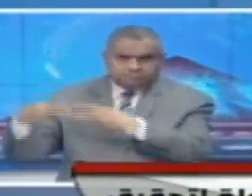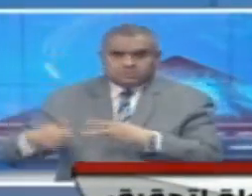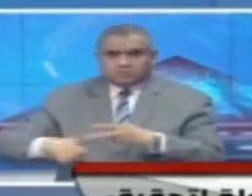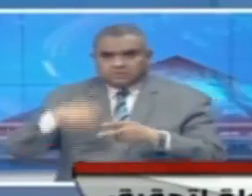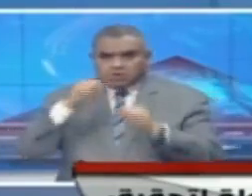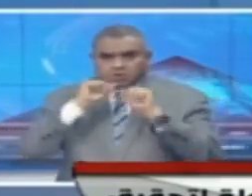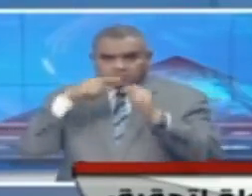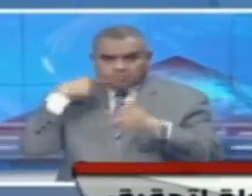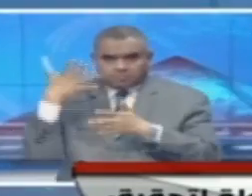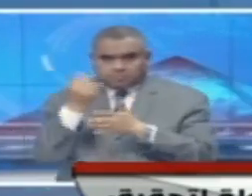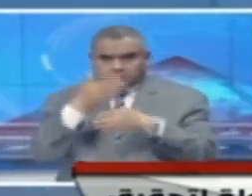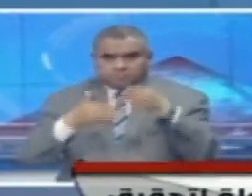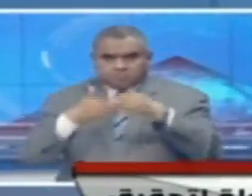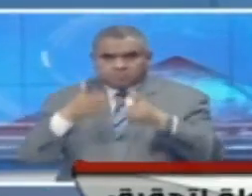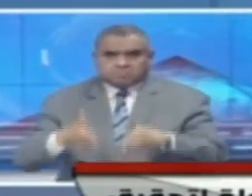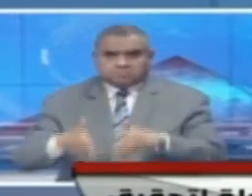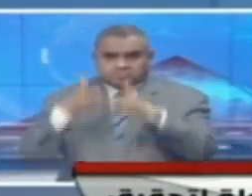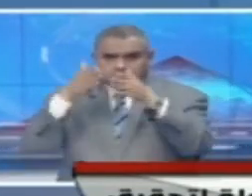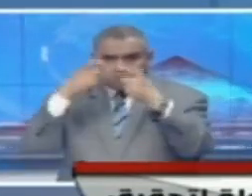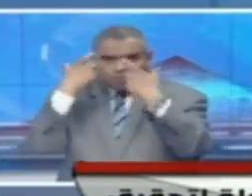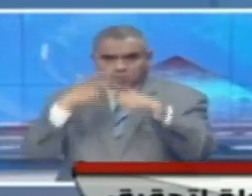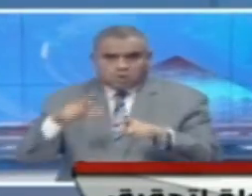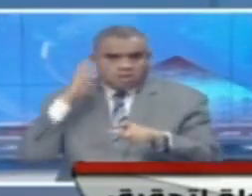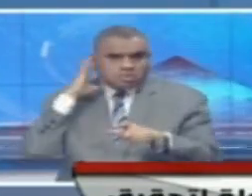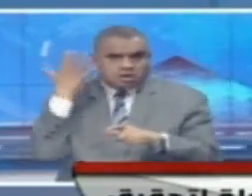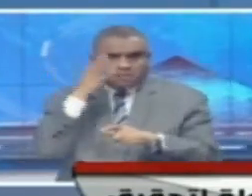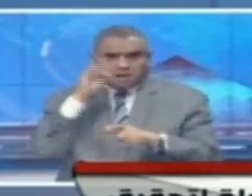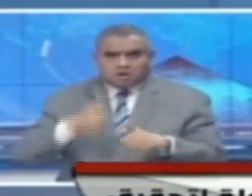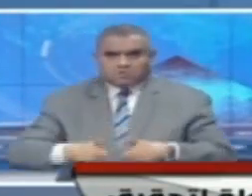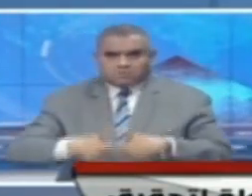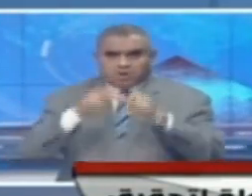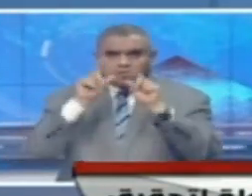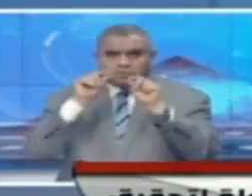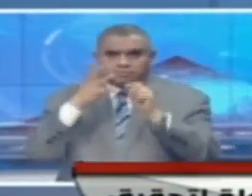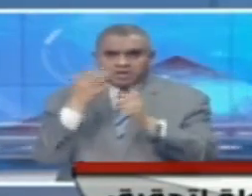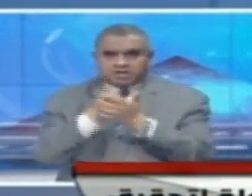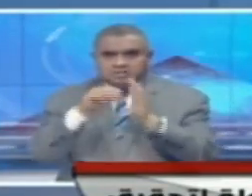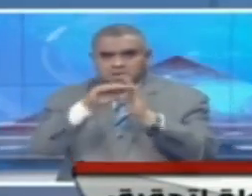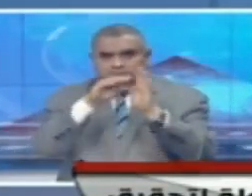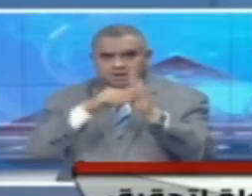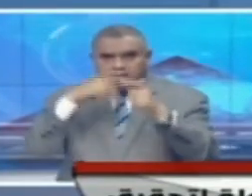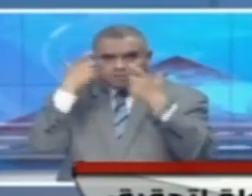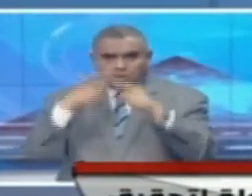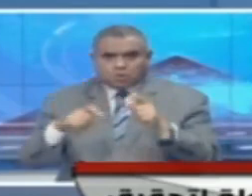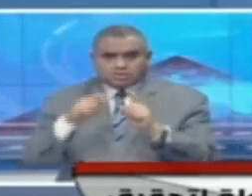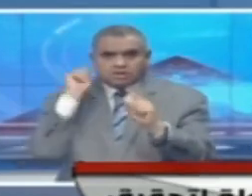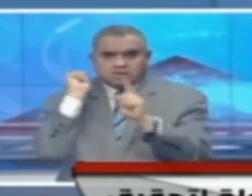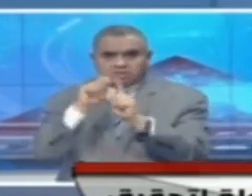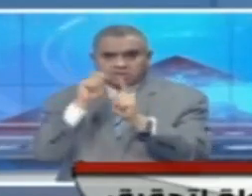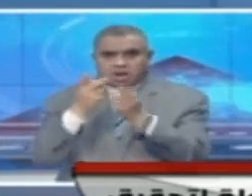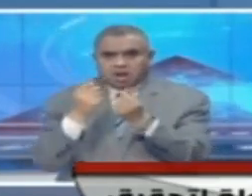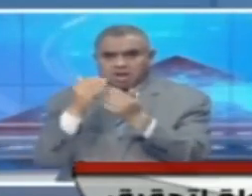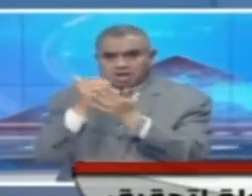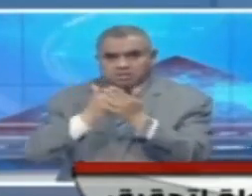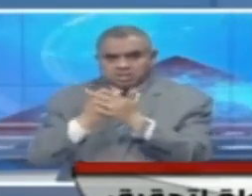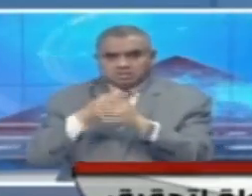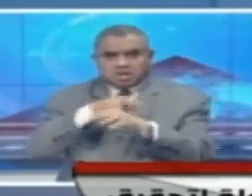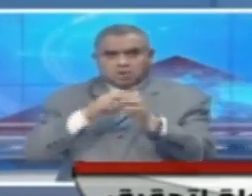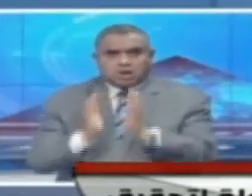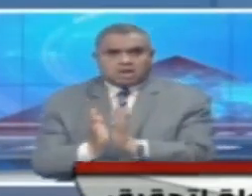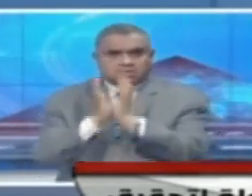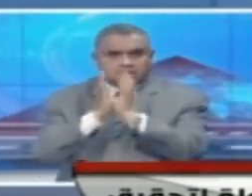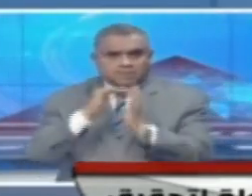شاملة لبناء وطن قوي متقدم وحديث في إطار برنامج وطني للإصلاح الاقتصادي والاجتماعي